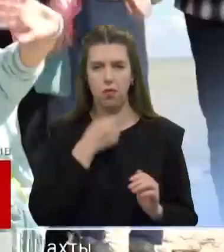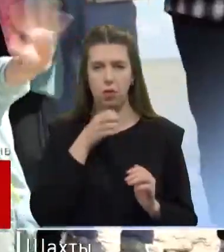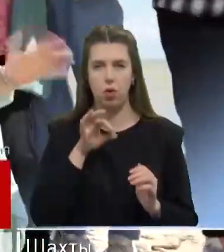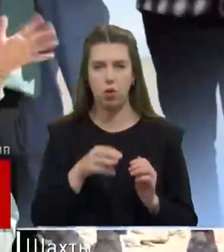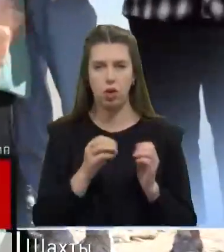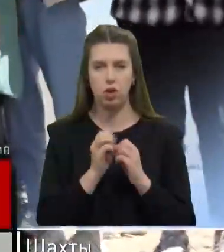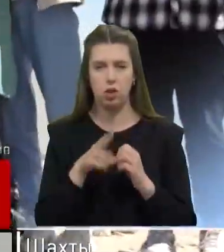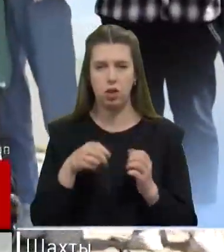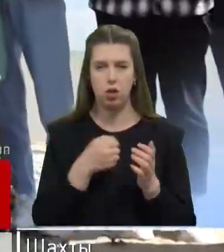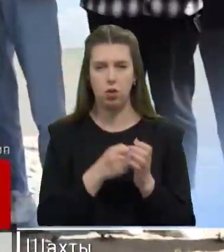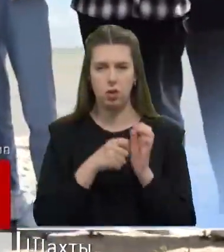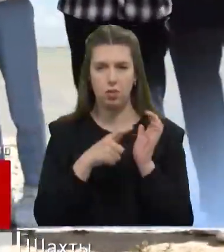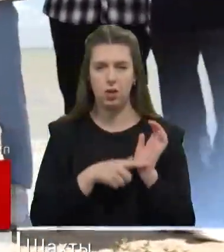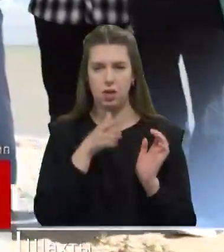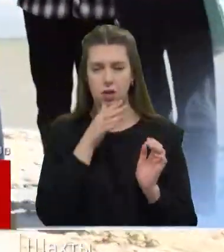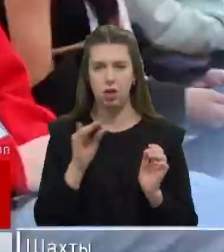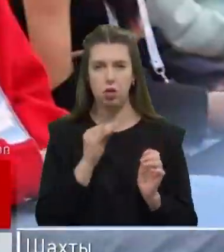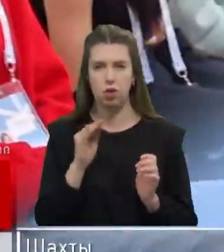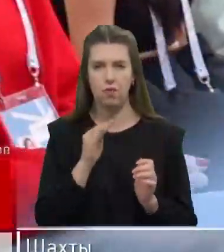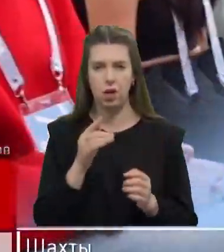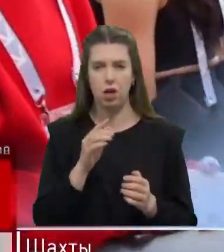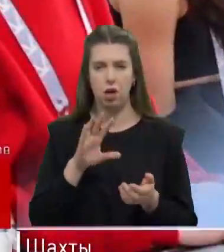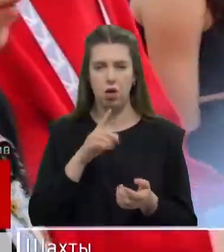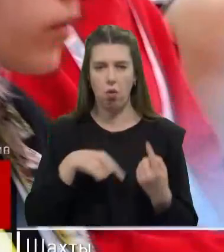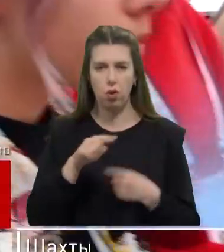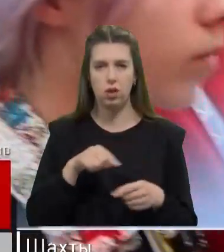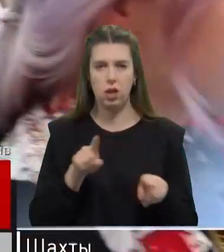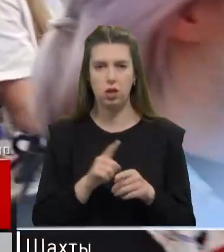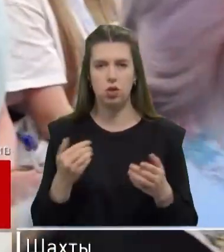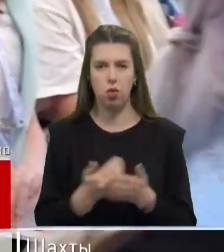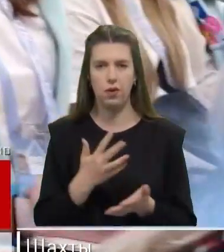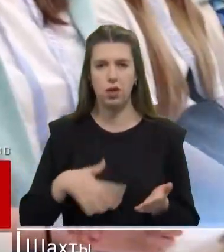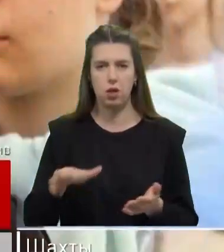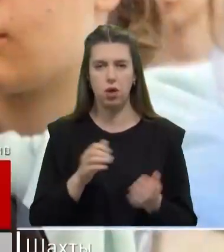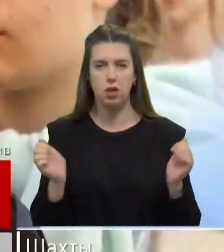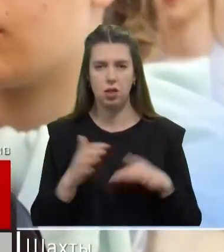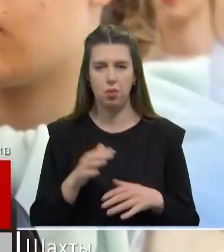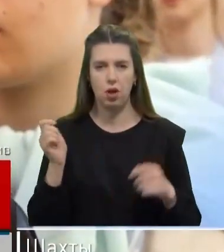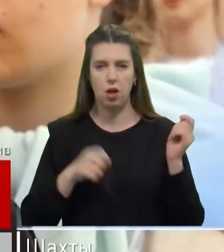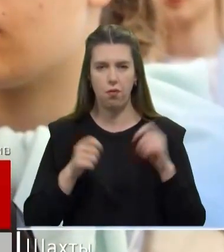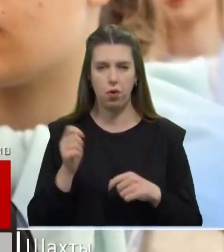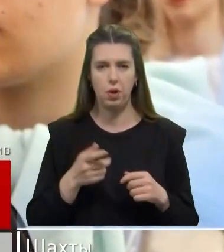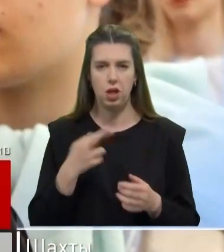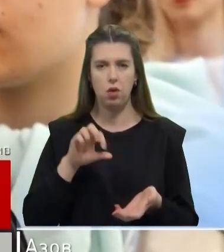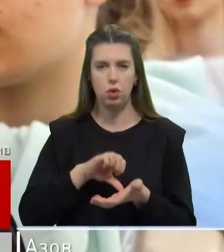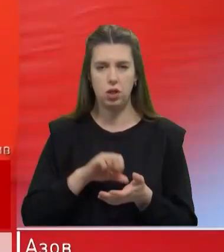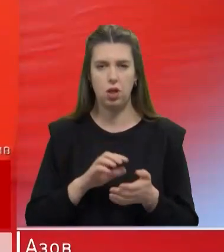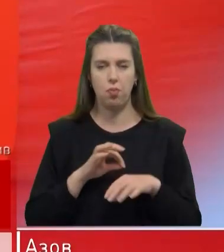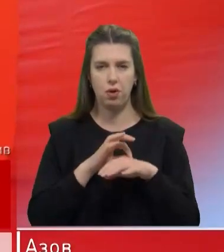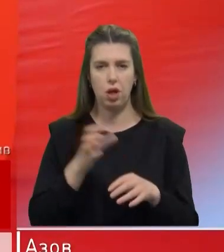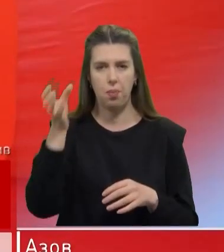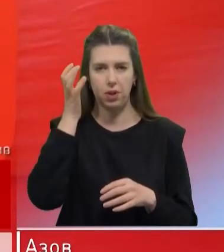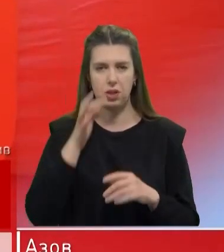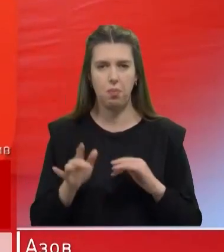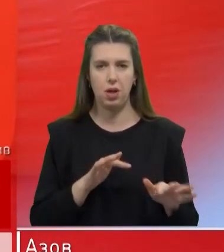от 14 до 17 лет из Южного федерального округа, а также новых территорий соберутся на форуме. Для участников пройдут